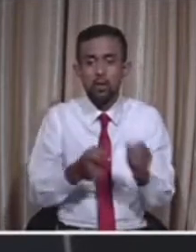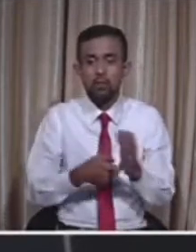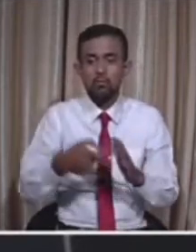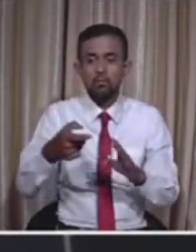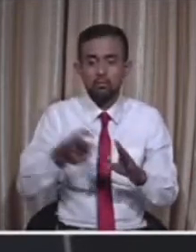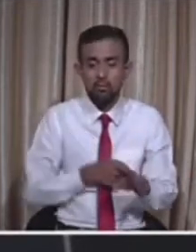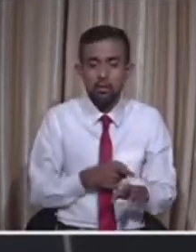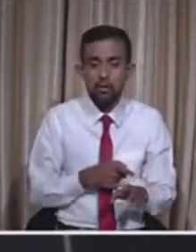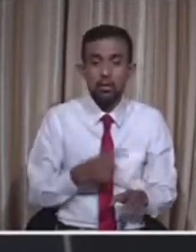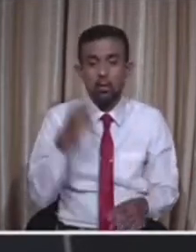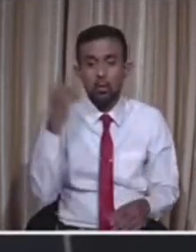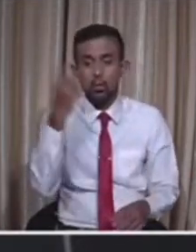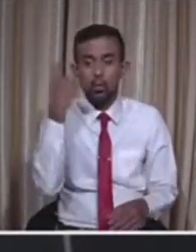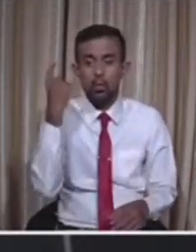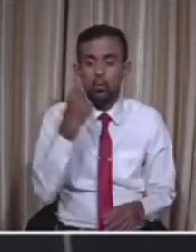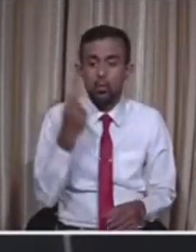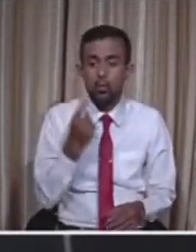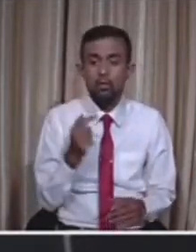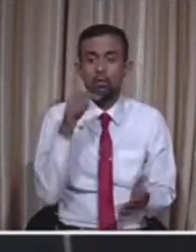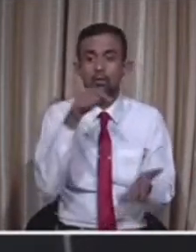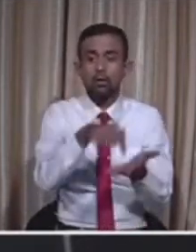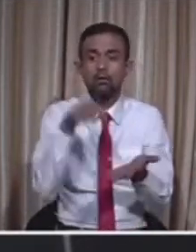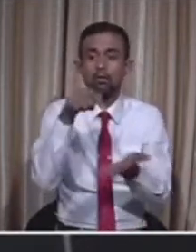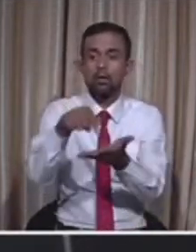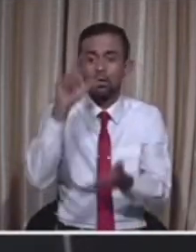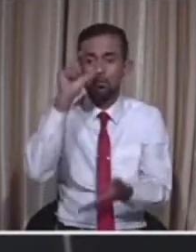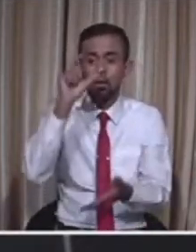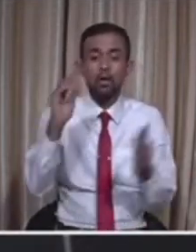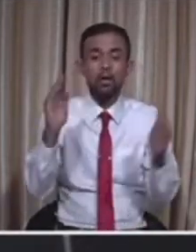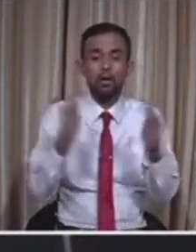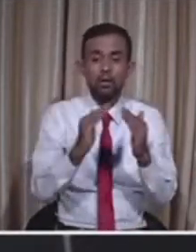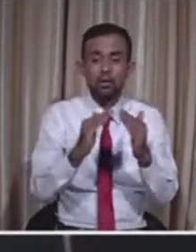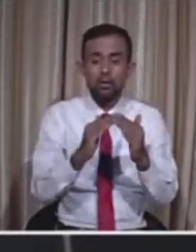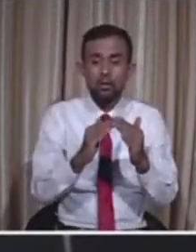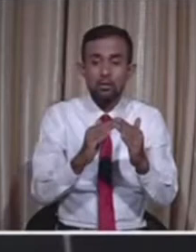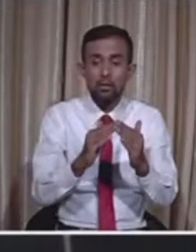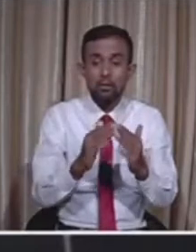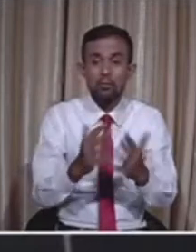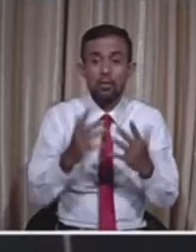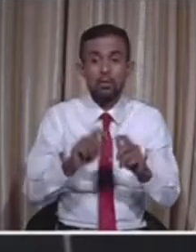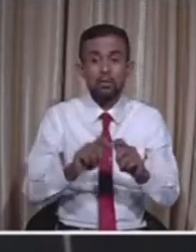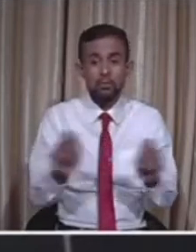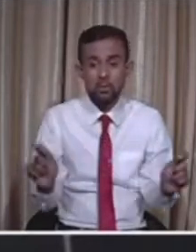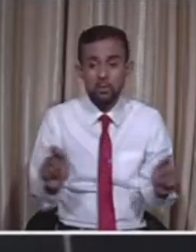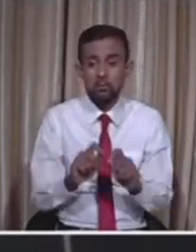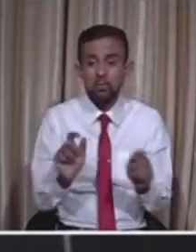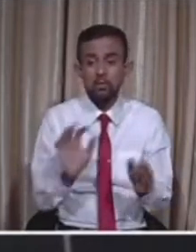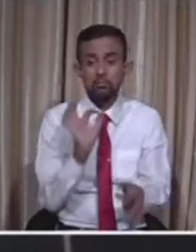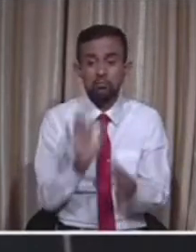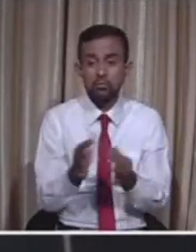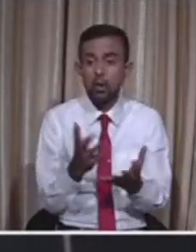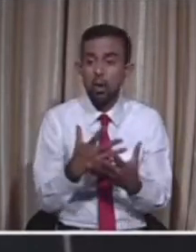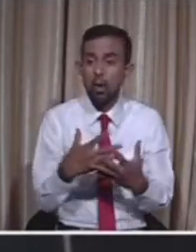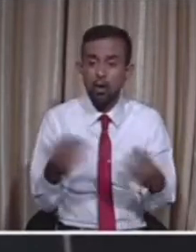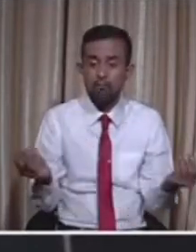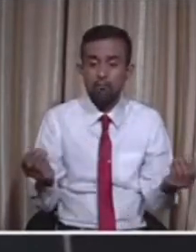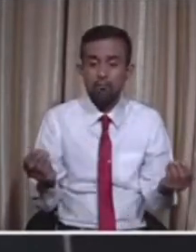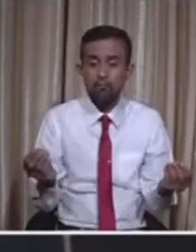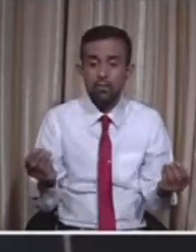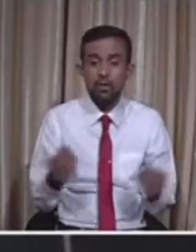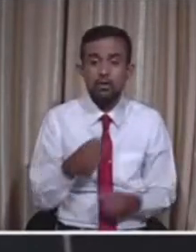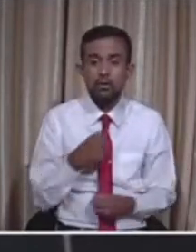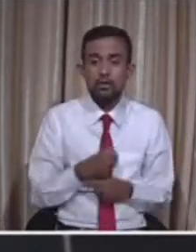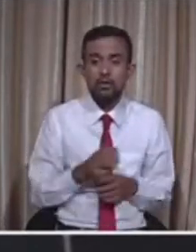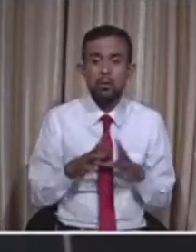ගන්නකොට හොය හොය හැම තැනකටම ගිහිල්ලා නිවාසවලට දැවෙන් තලාබ ගිනි තියලා විනාශ කරනකොට